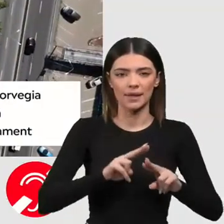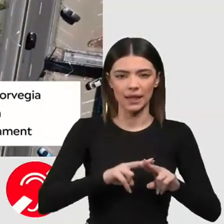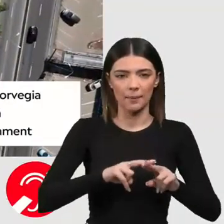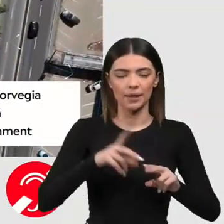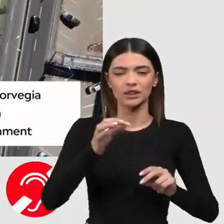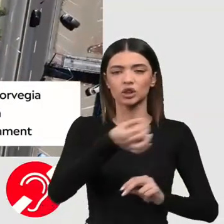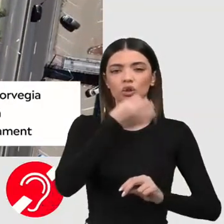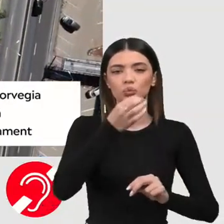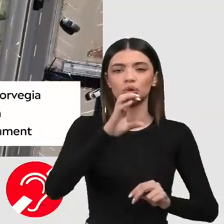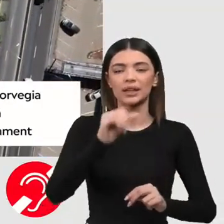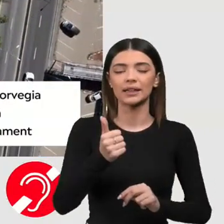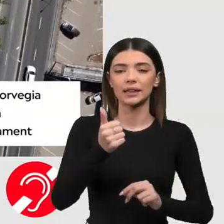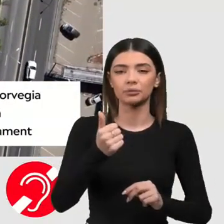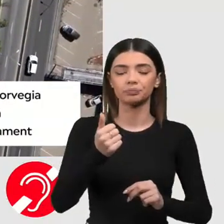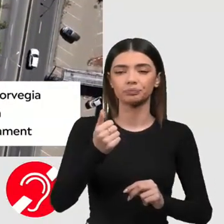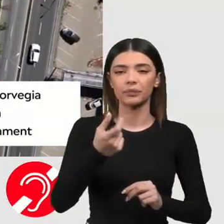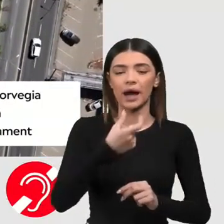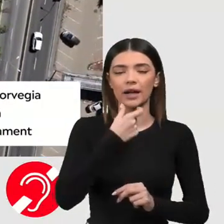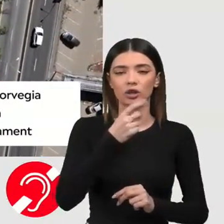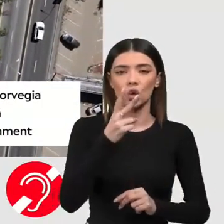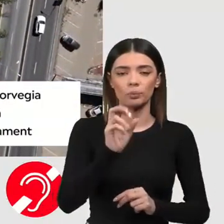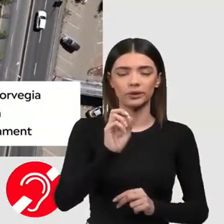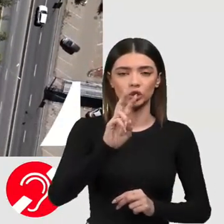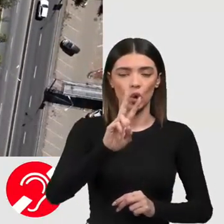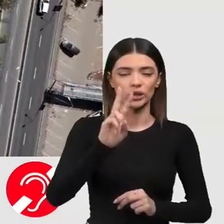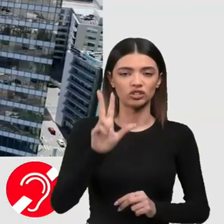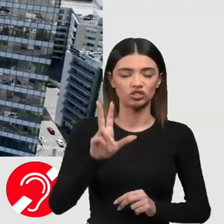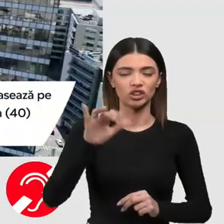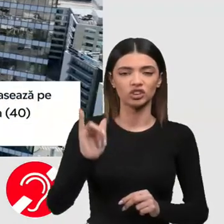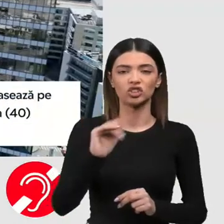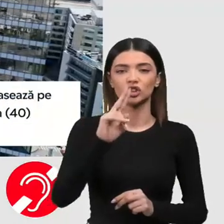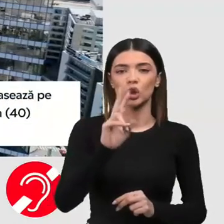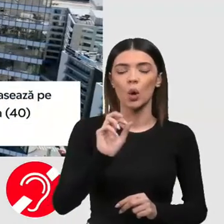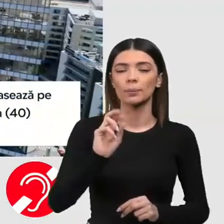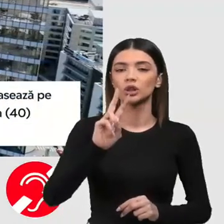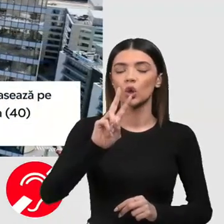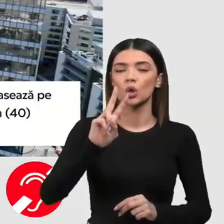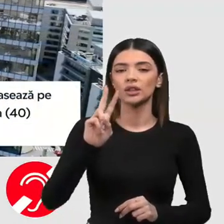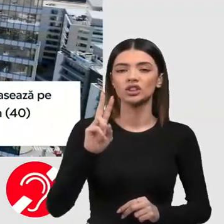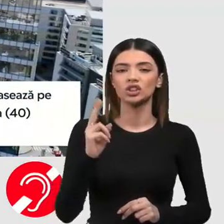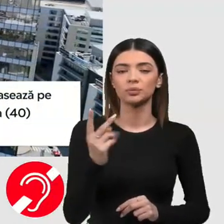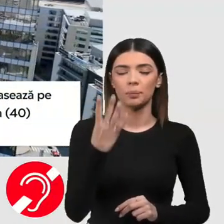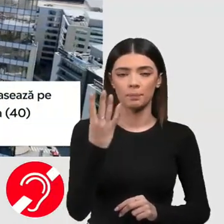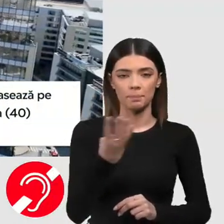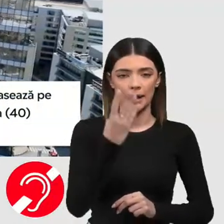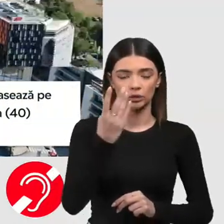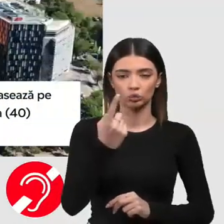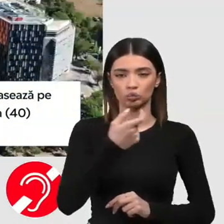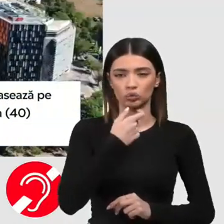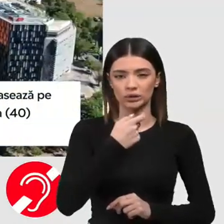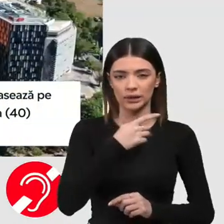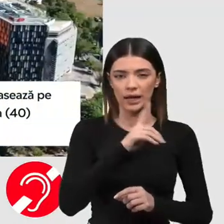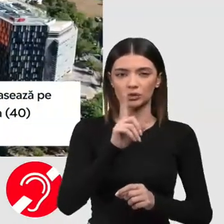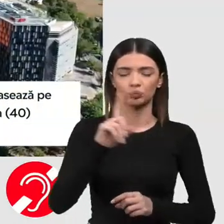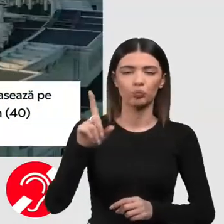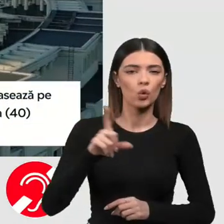l-au realizat spun că între anul 2023 și anul 2024 nu